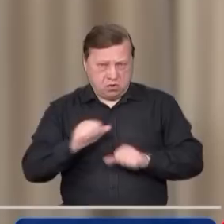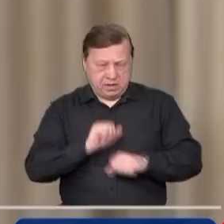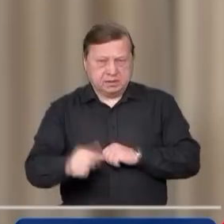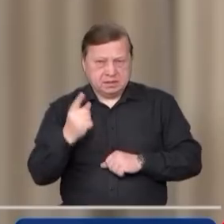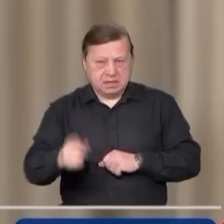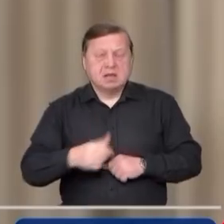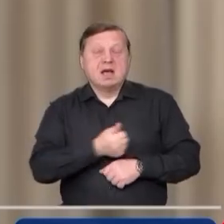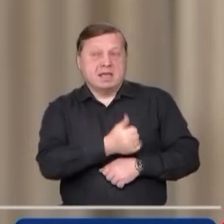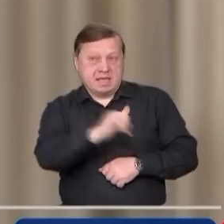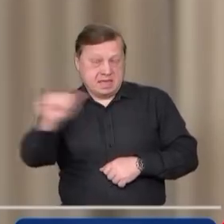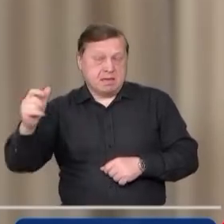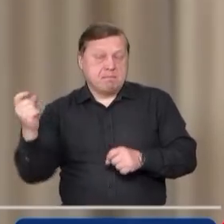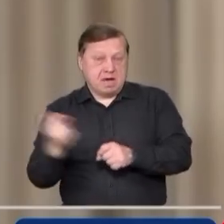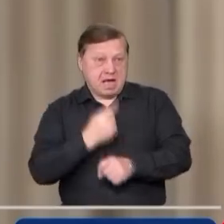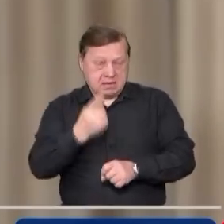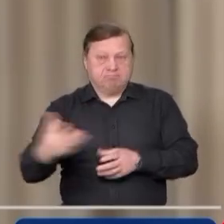inne kraje,